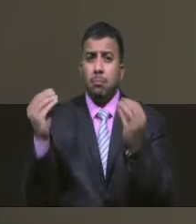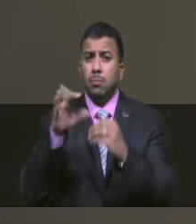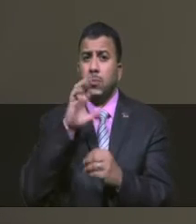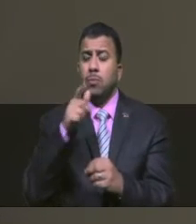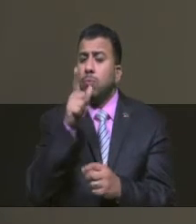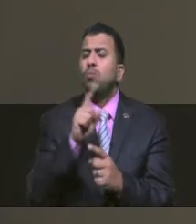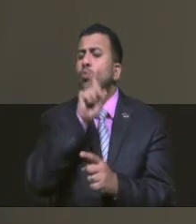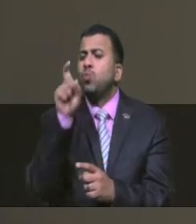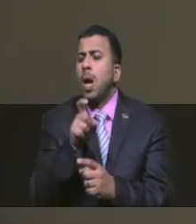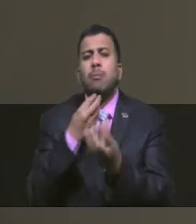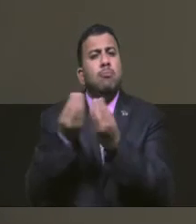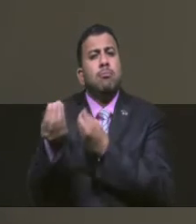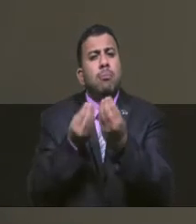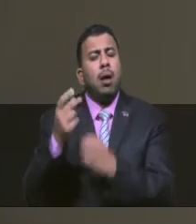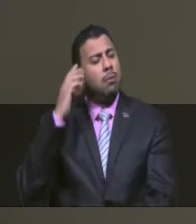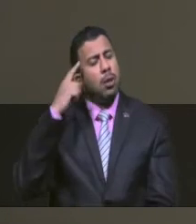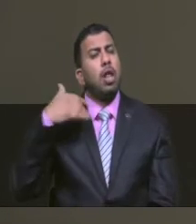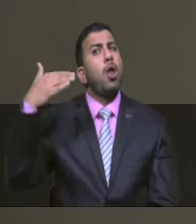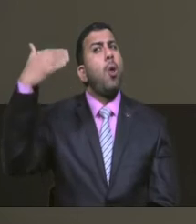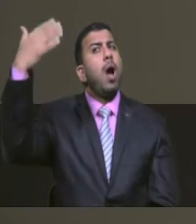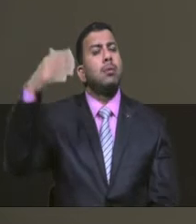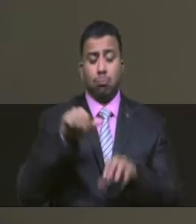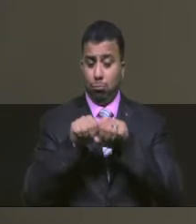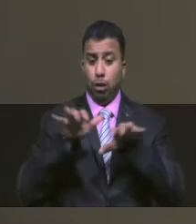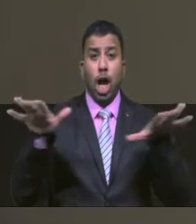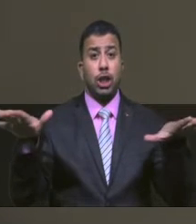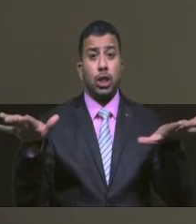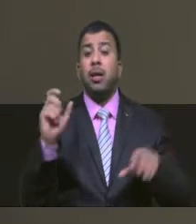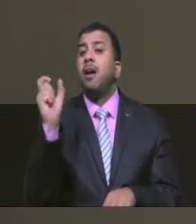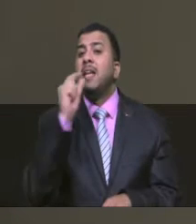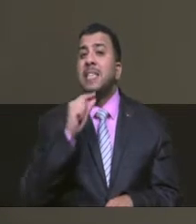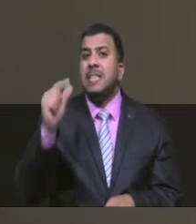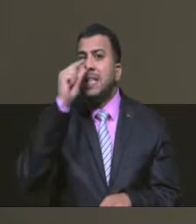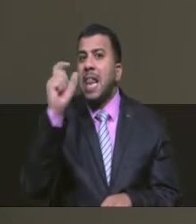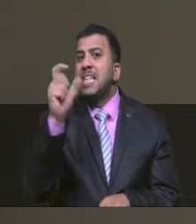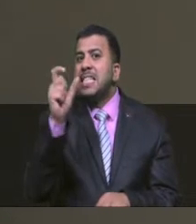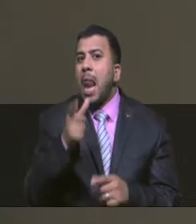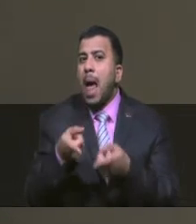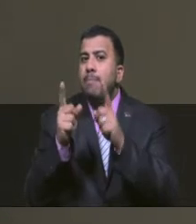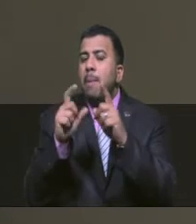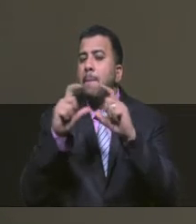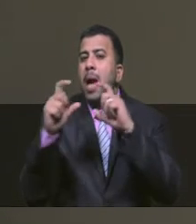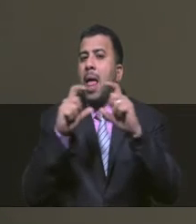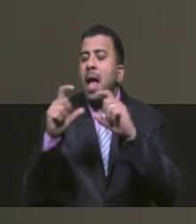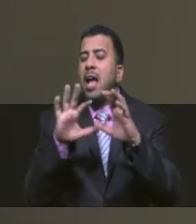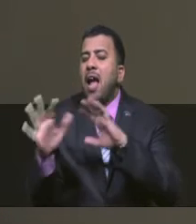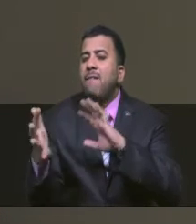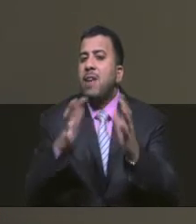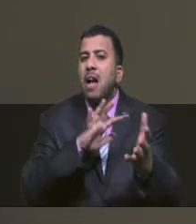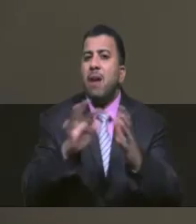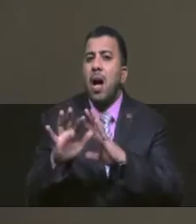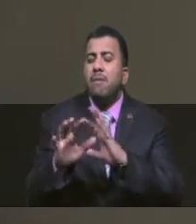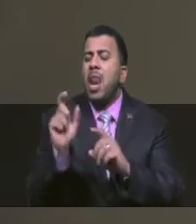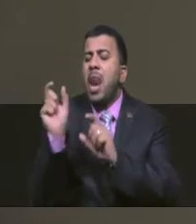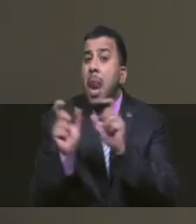طرح ومناقشة تطلعاتها المستقبلية في نشر الفقه المصرفي الإسلامي نظرياً وتطبيقياً، وذلك